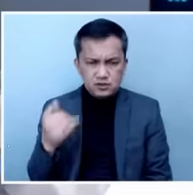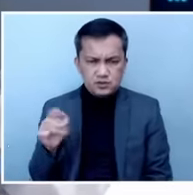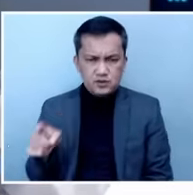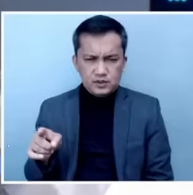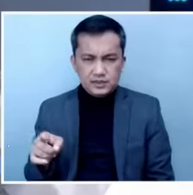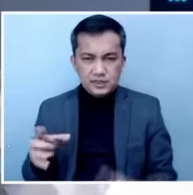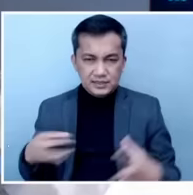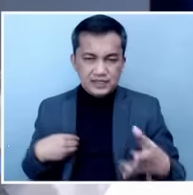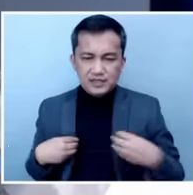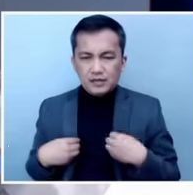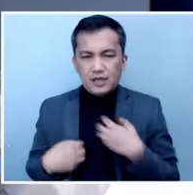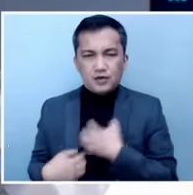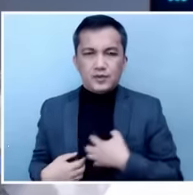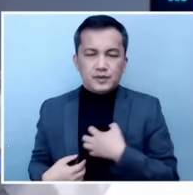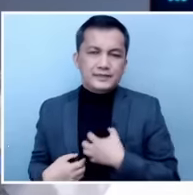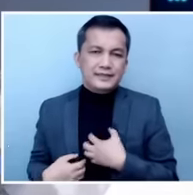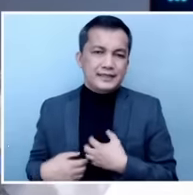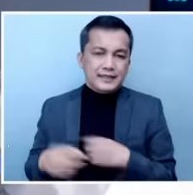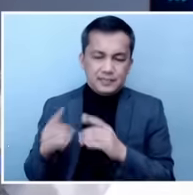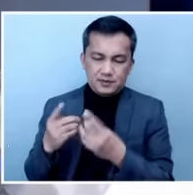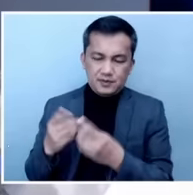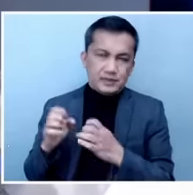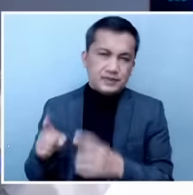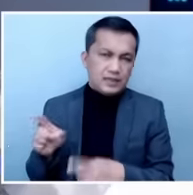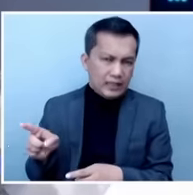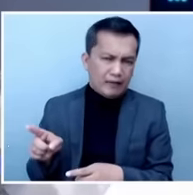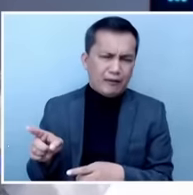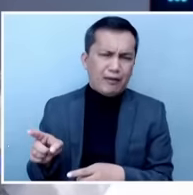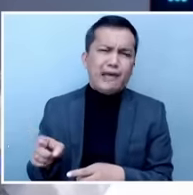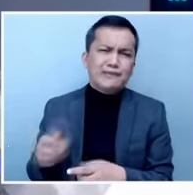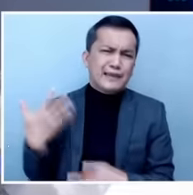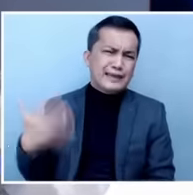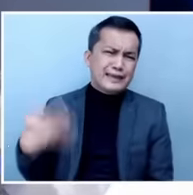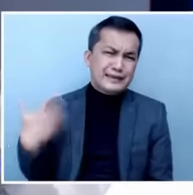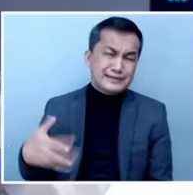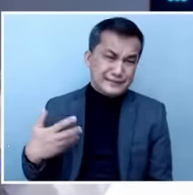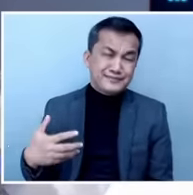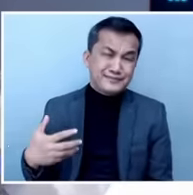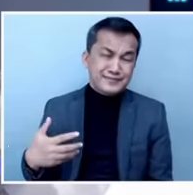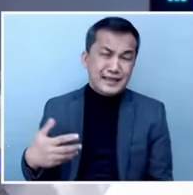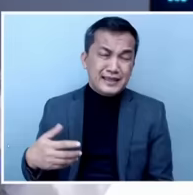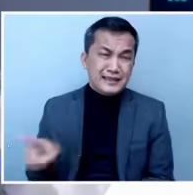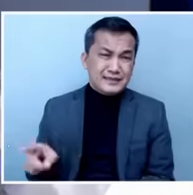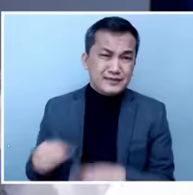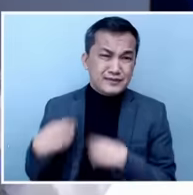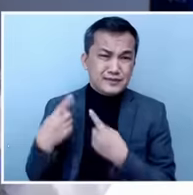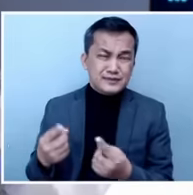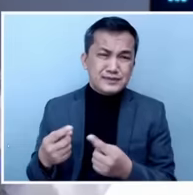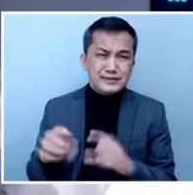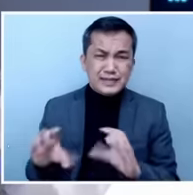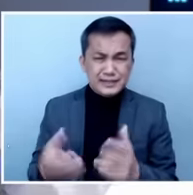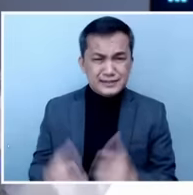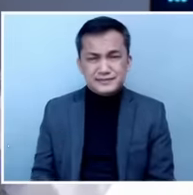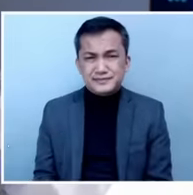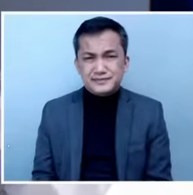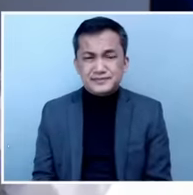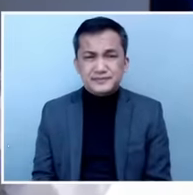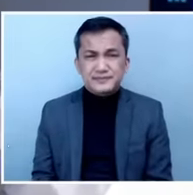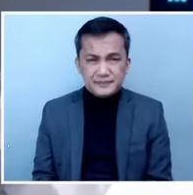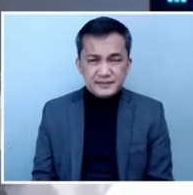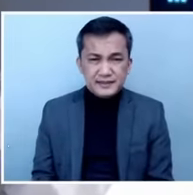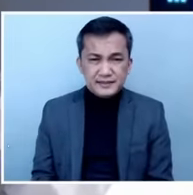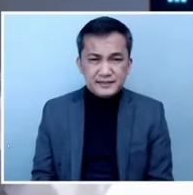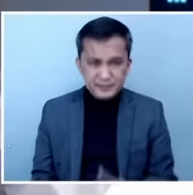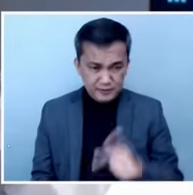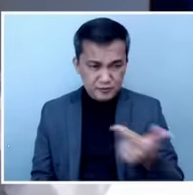natatanggap na reklamo ng DepEd sa napakainit namang panahon sa kasagsagan ng klase. Nagpapatrol si